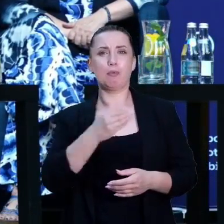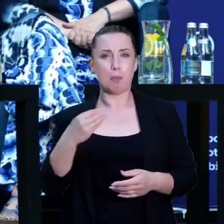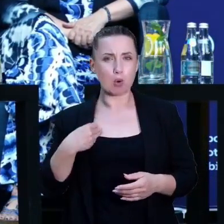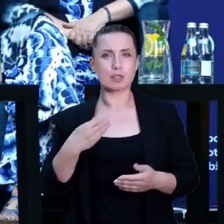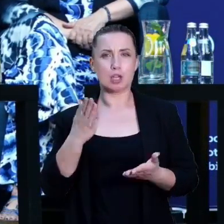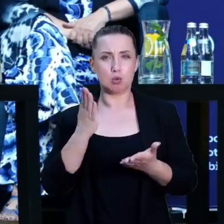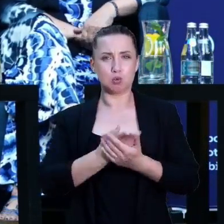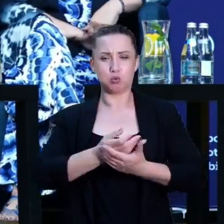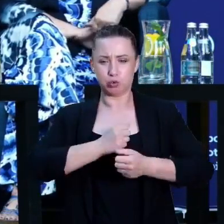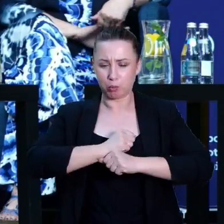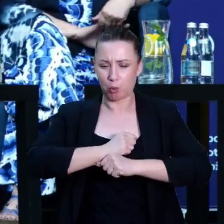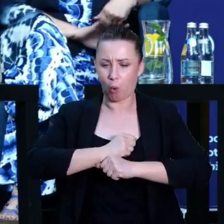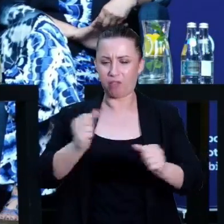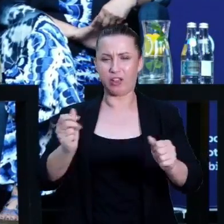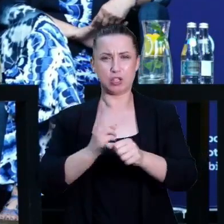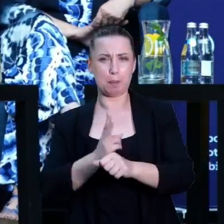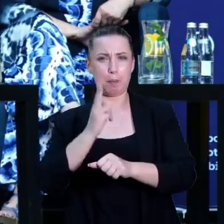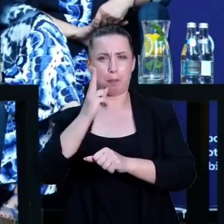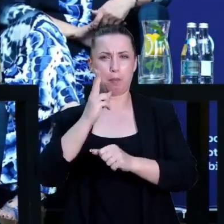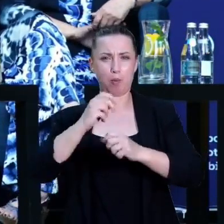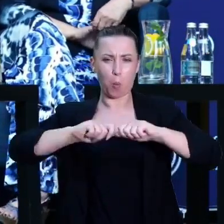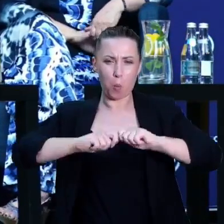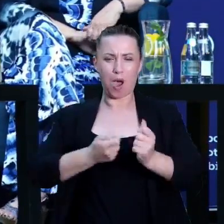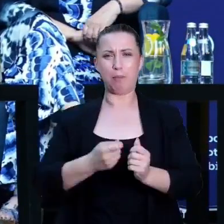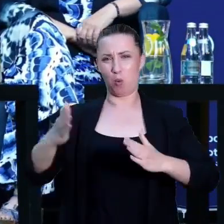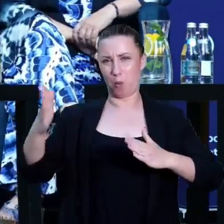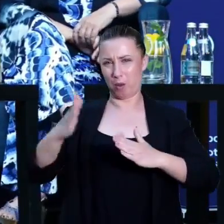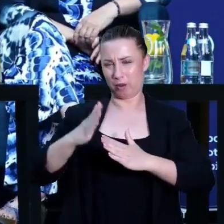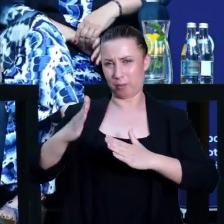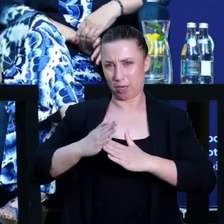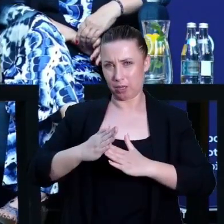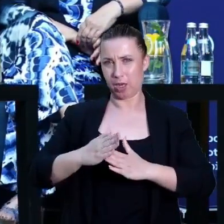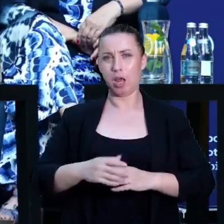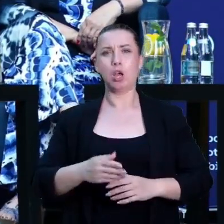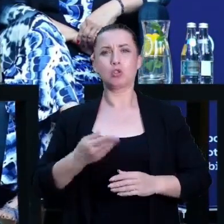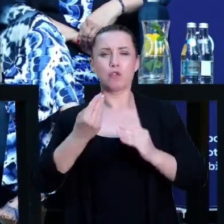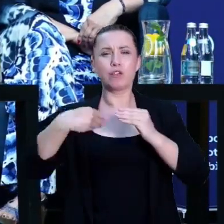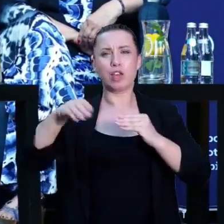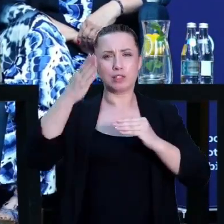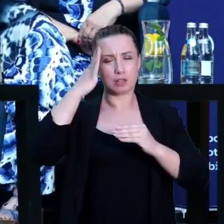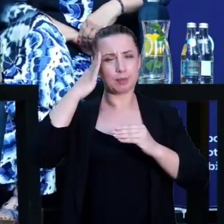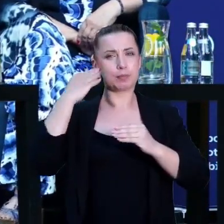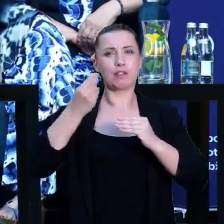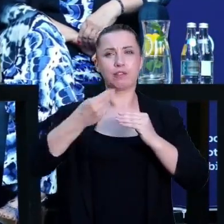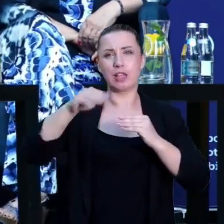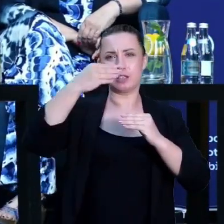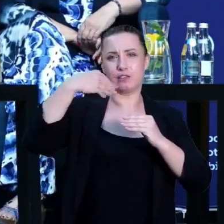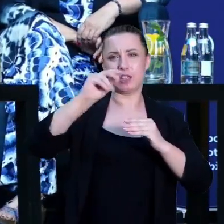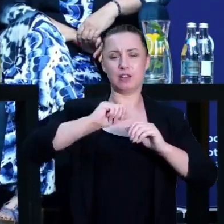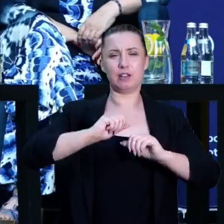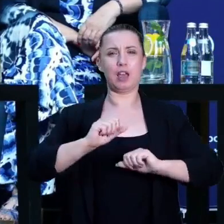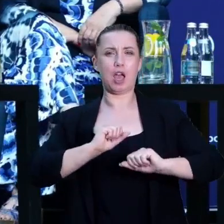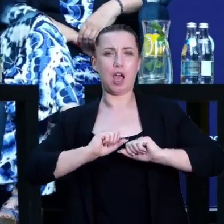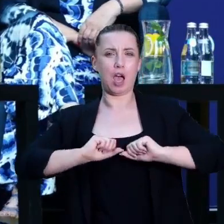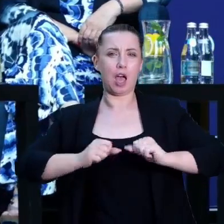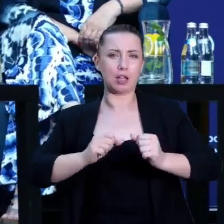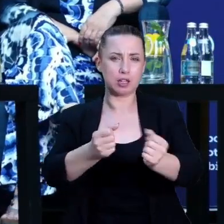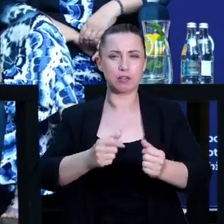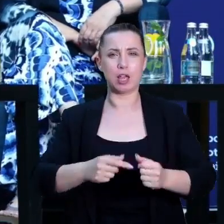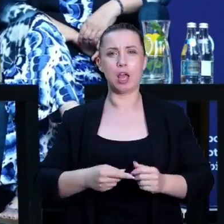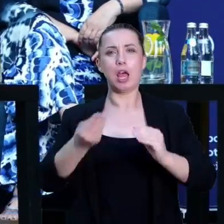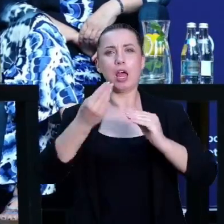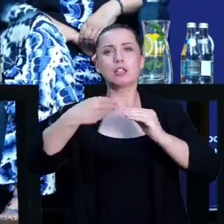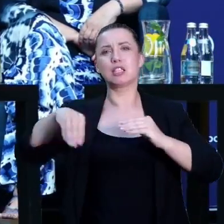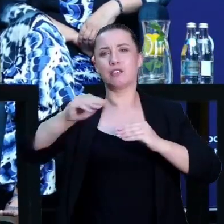tę barierę i są dużo bardziej aktywne, prawda, na każdym etapie życia, prawda? Dużo więcej kobiet w Polsce